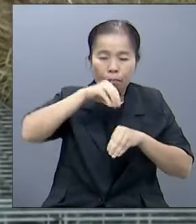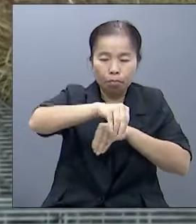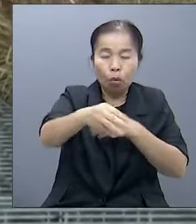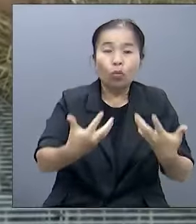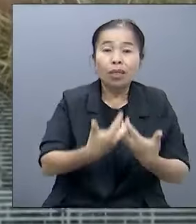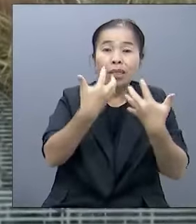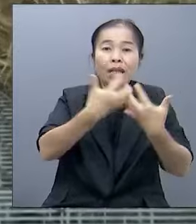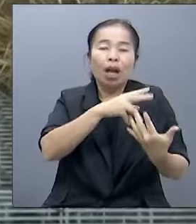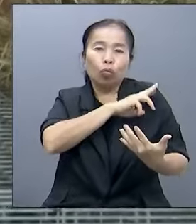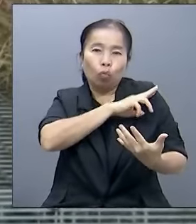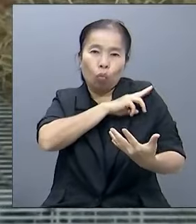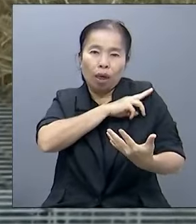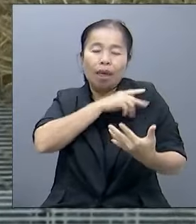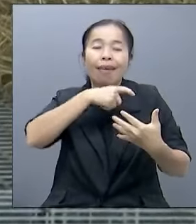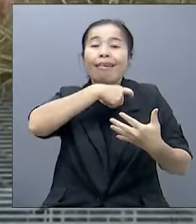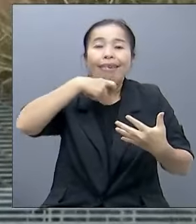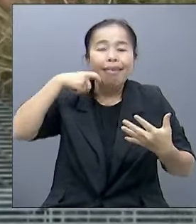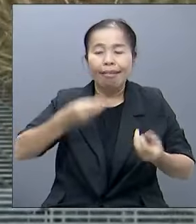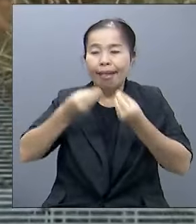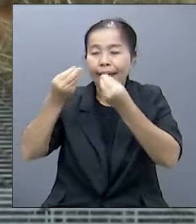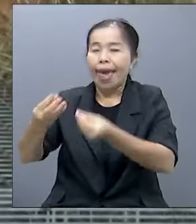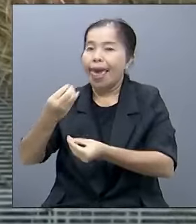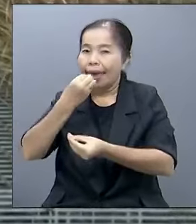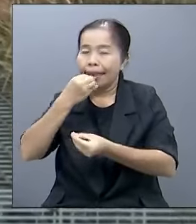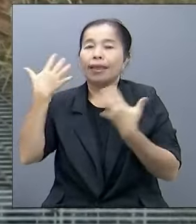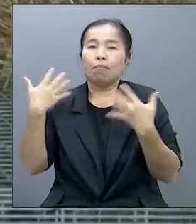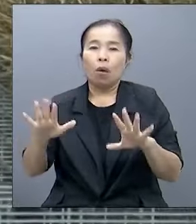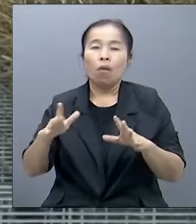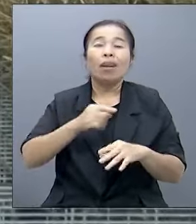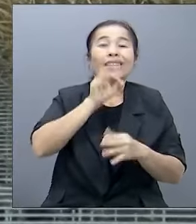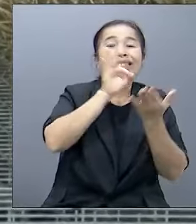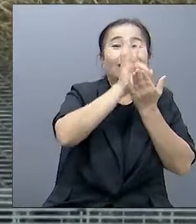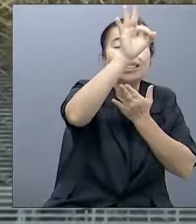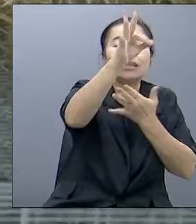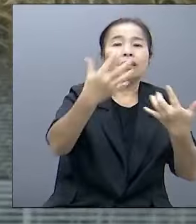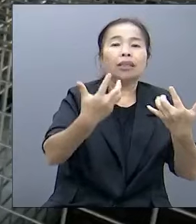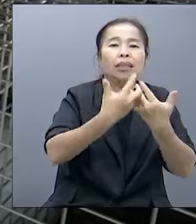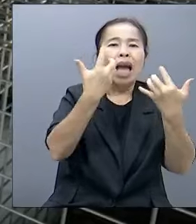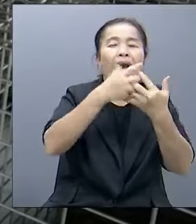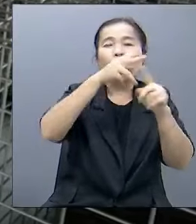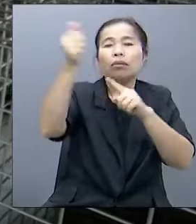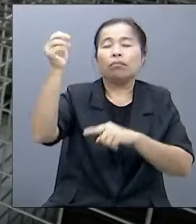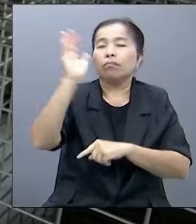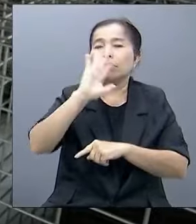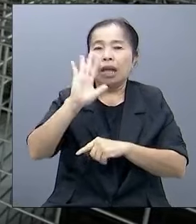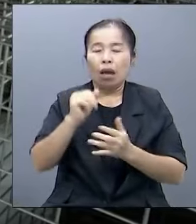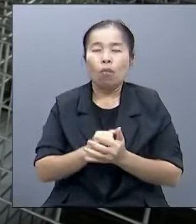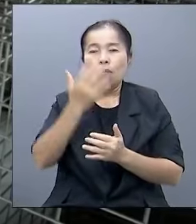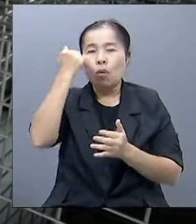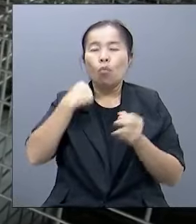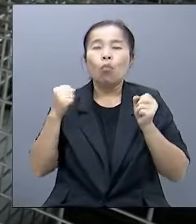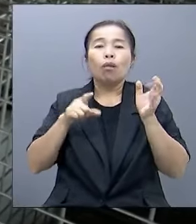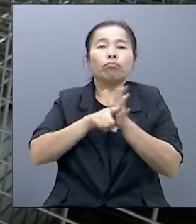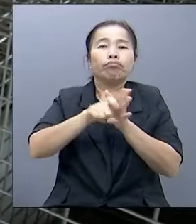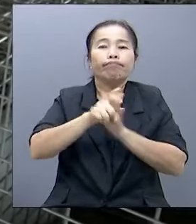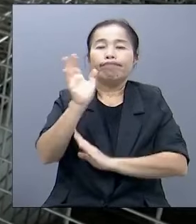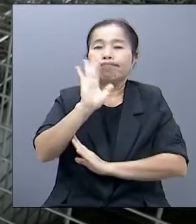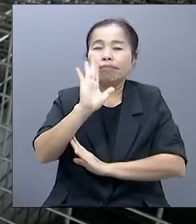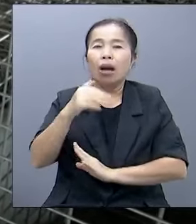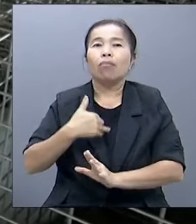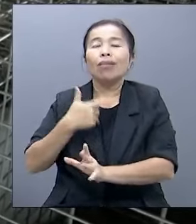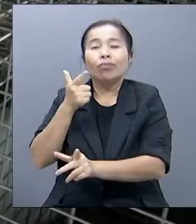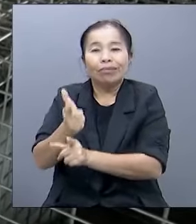เกิดโรคนะฮะแล้วก็เราทำแพทเทิร์นให้เลี้ยงให้เหมือนกันคือของเราจะเลี้ยงไม่ได้เลี้ยงลงดิน